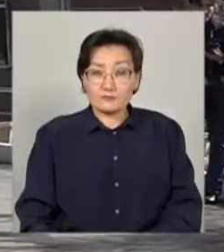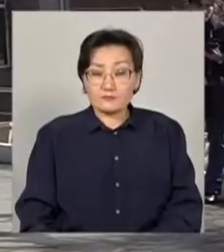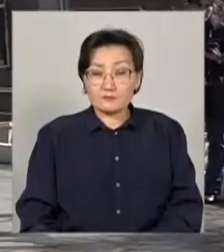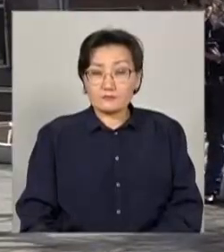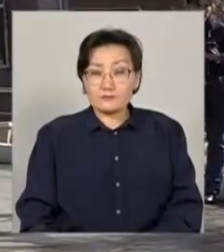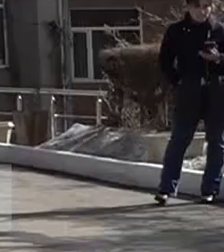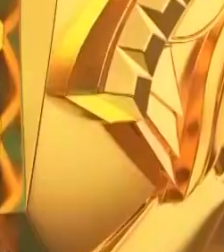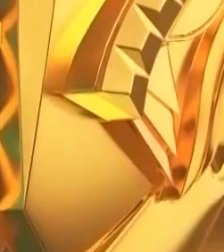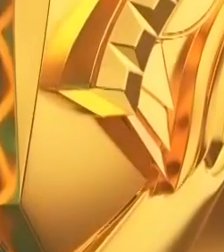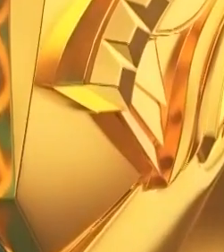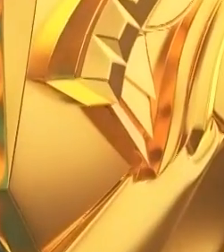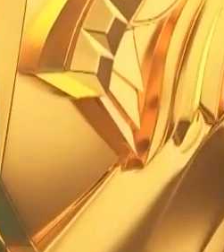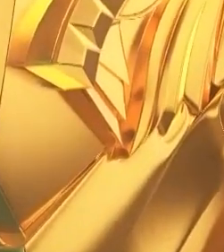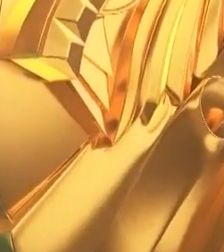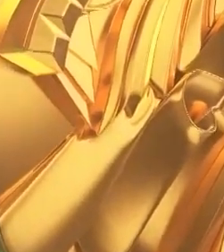телеарнасы.